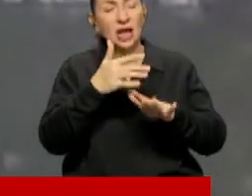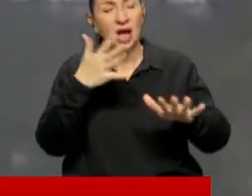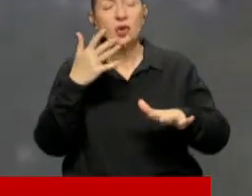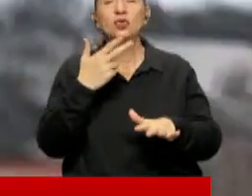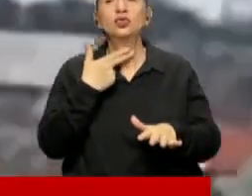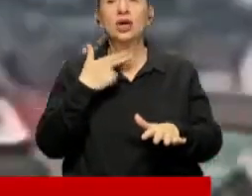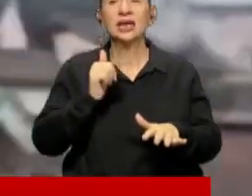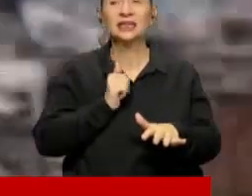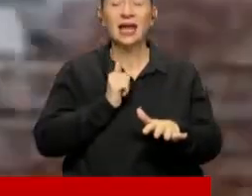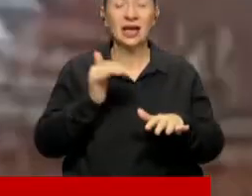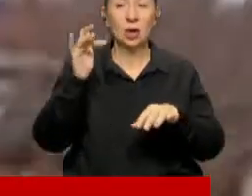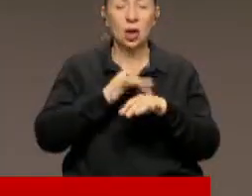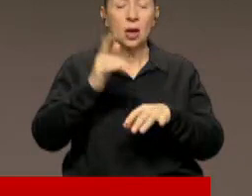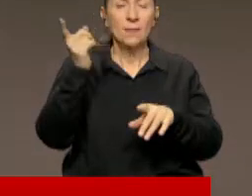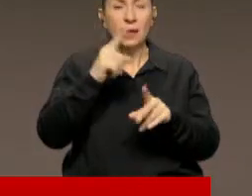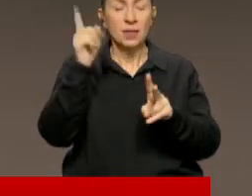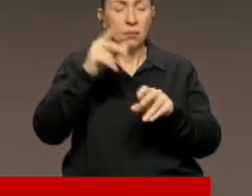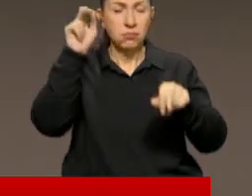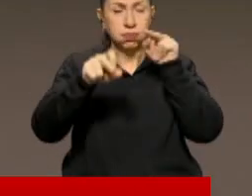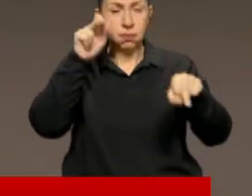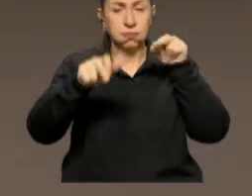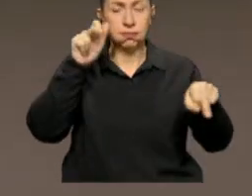askeri hava üsleri peş peşe vuruldu.